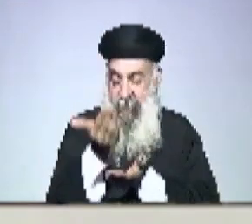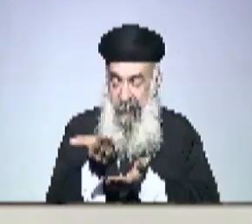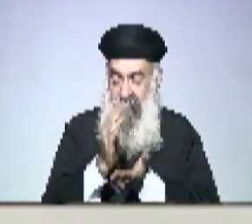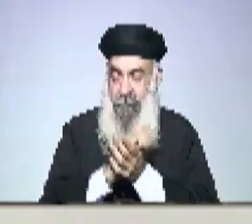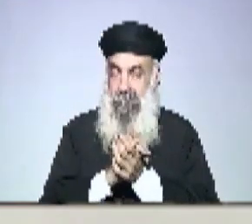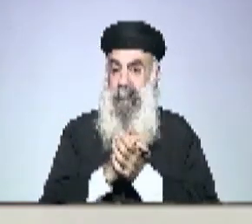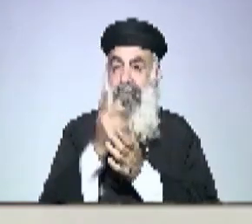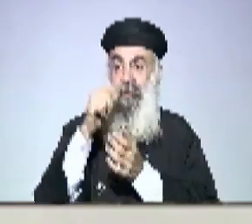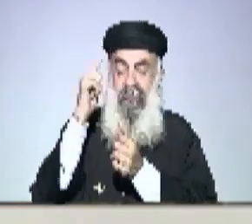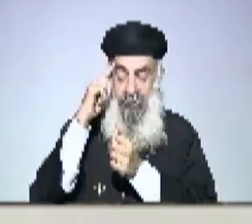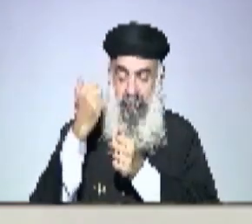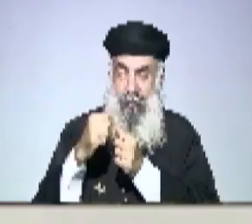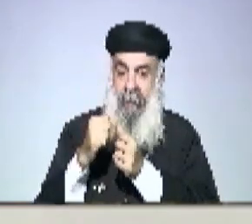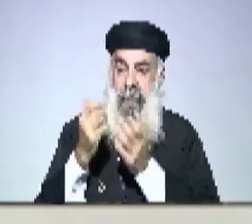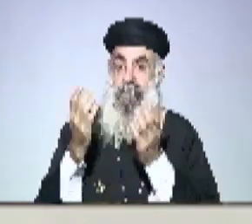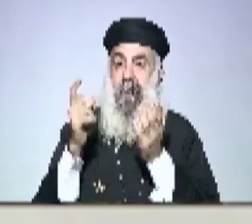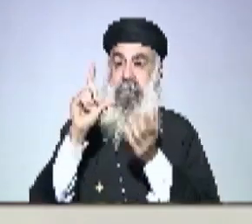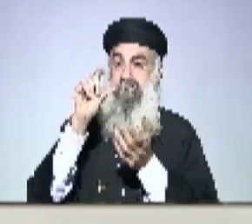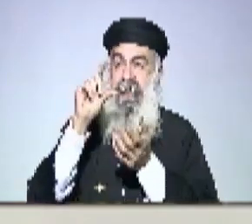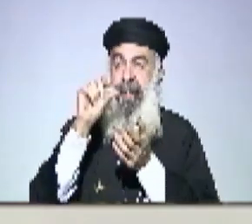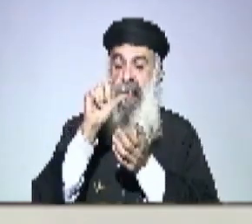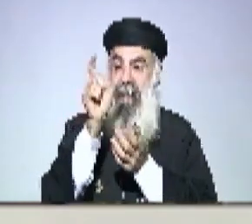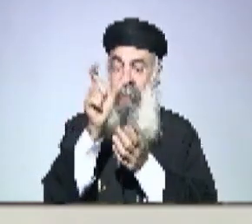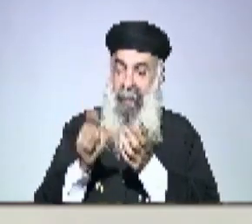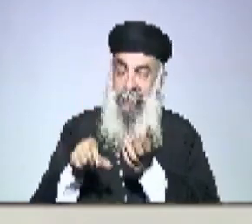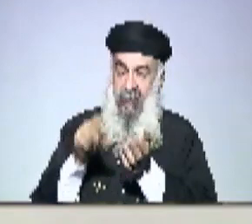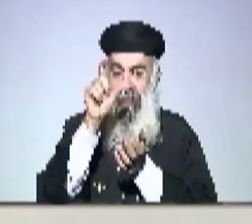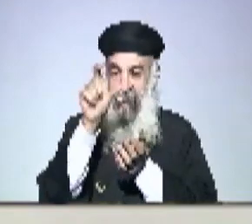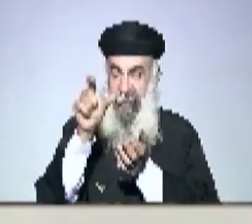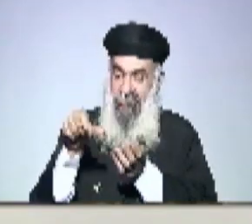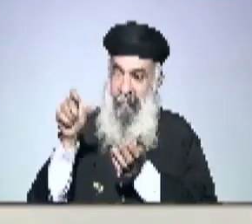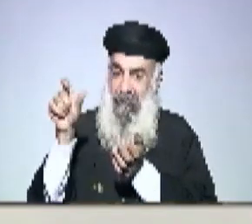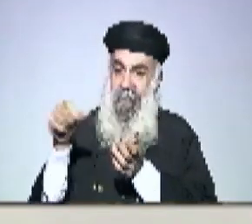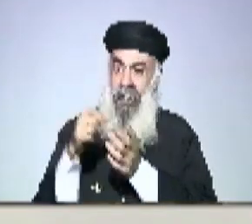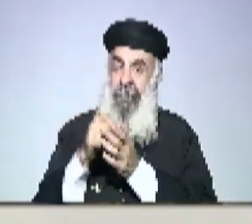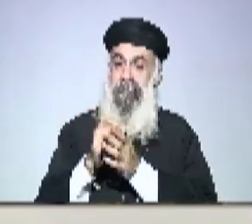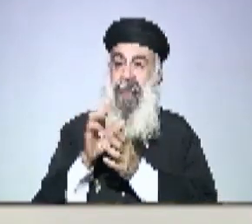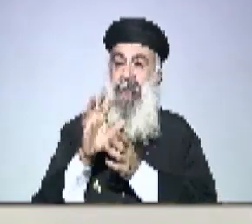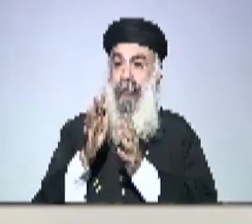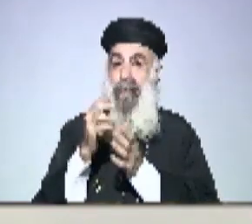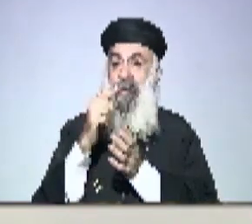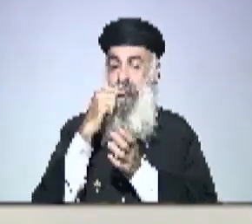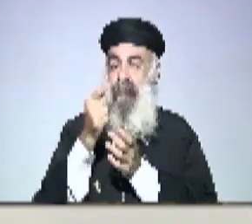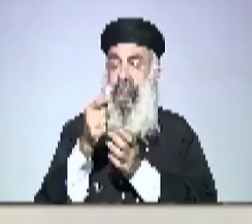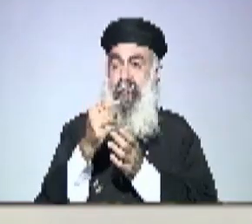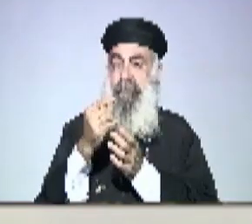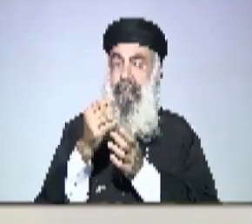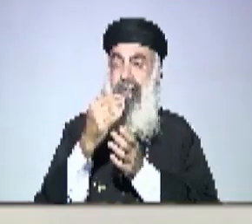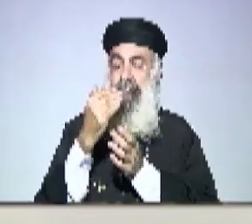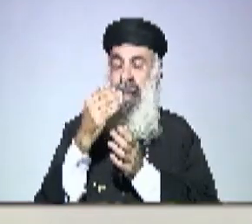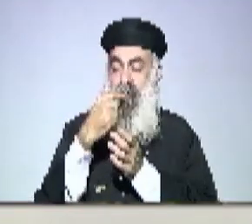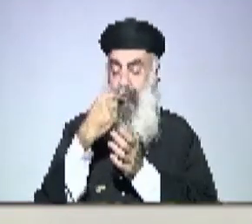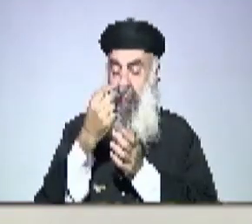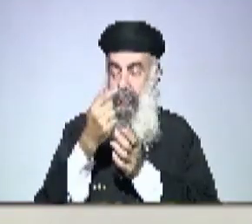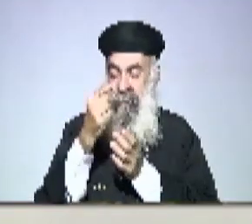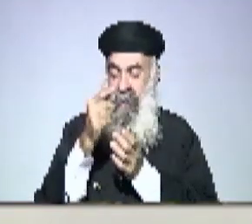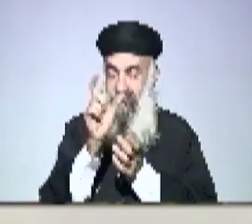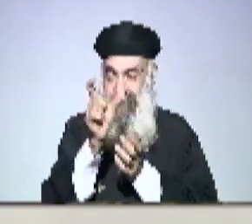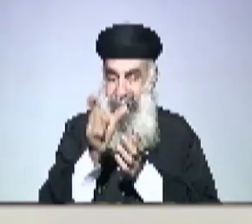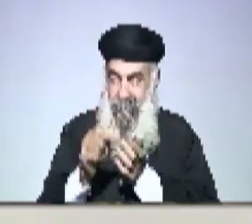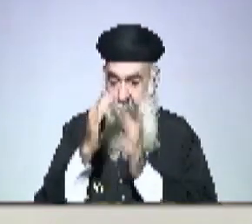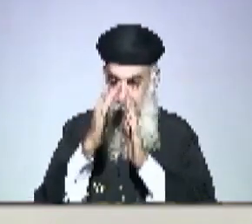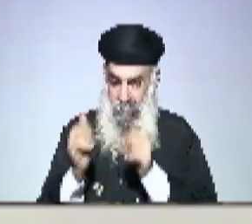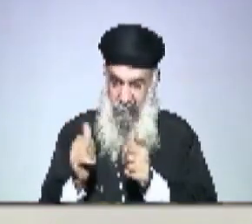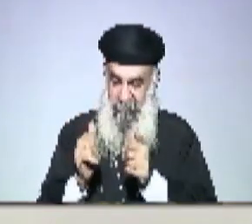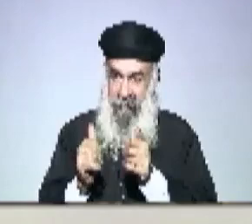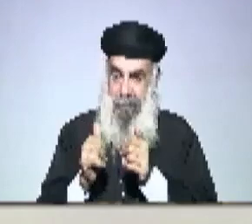نقول مياه الانهار طبعا احيانا بنصلي من اجل نيل مصر باركه